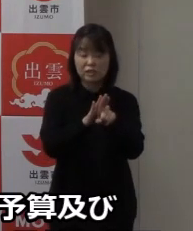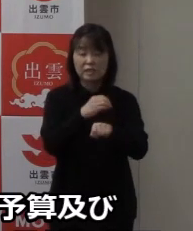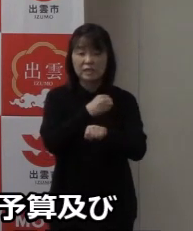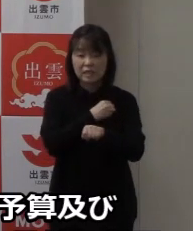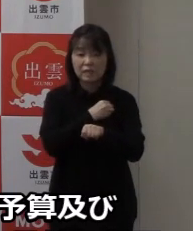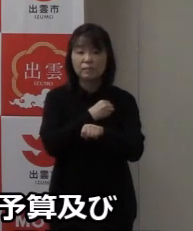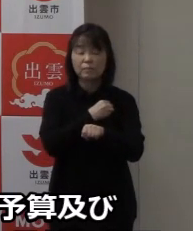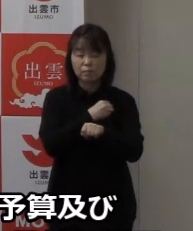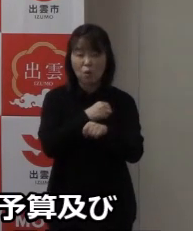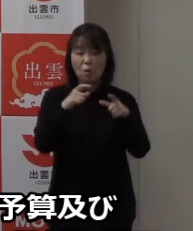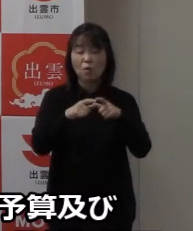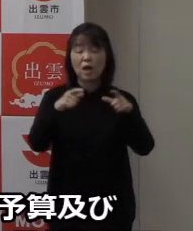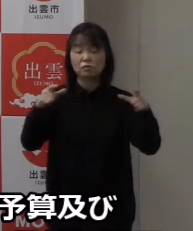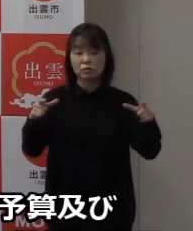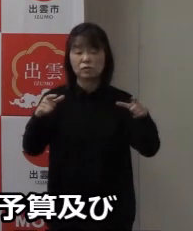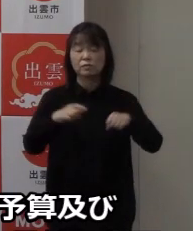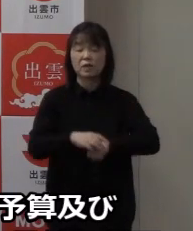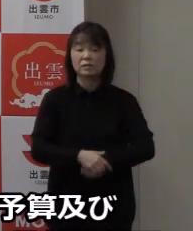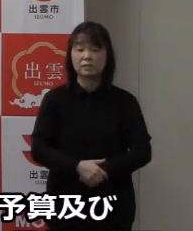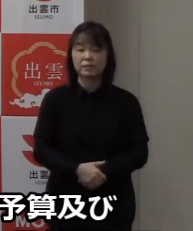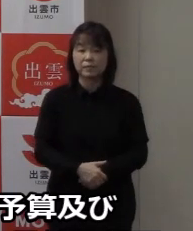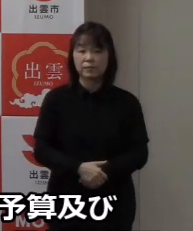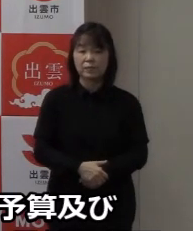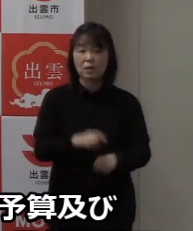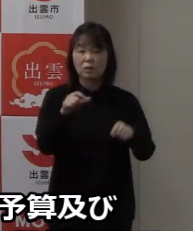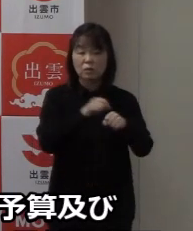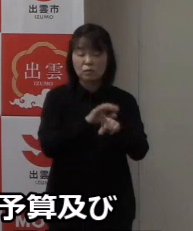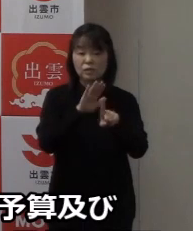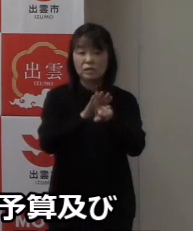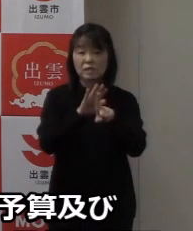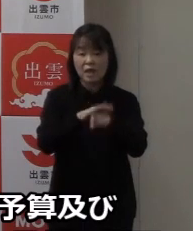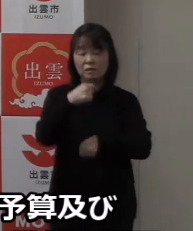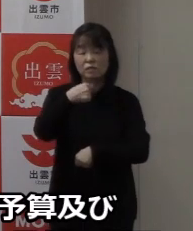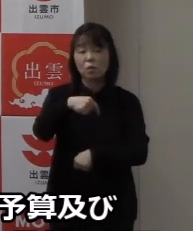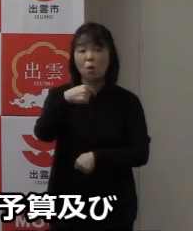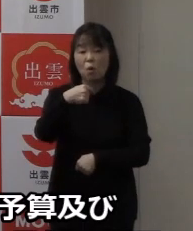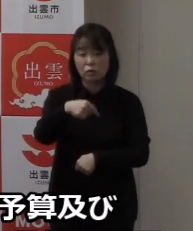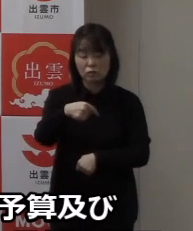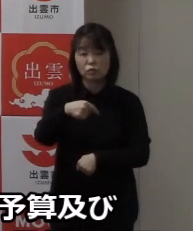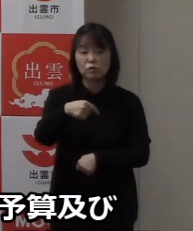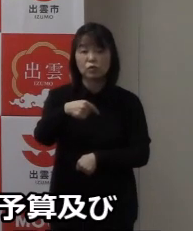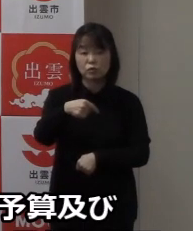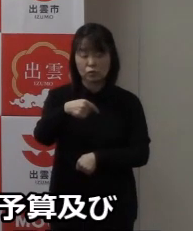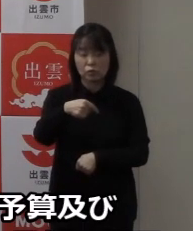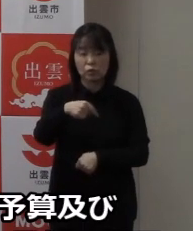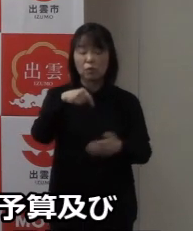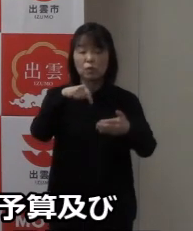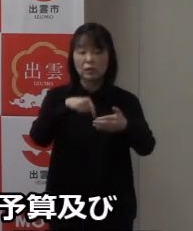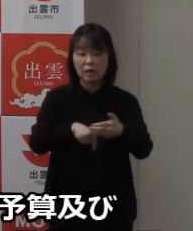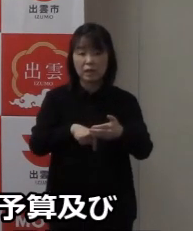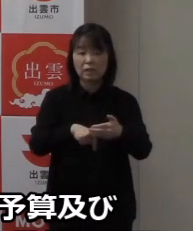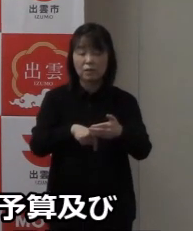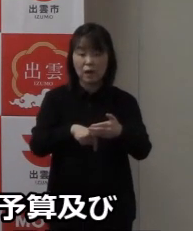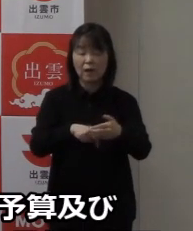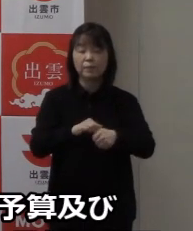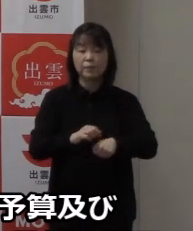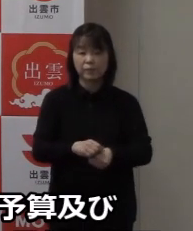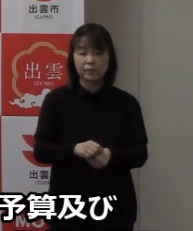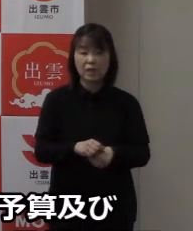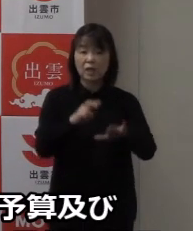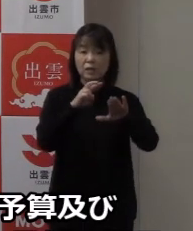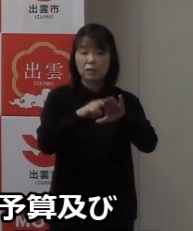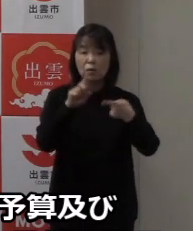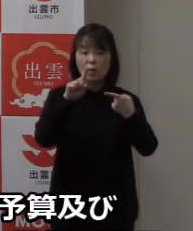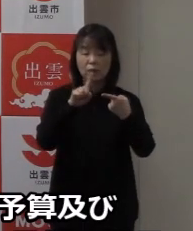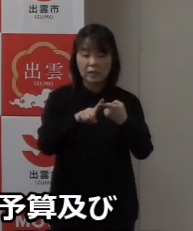たいというふうに思っております。特別支援教育の事業においては新規で医療的